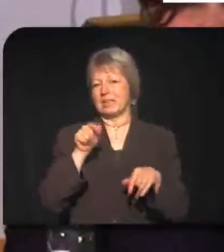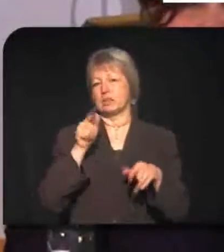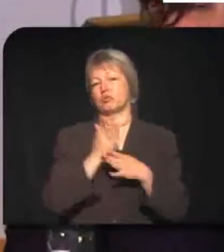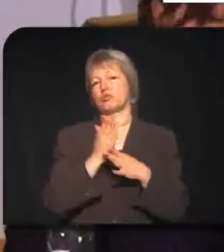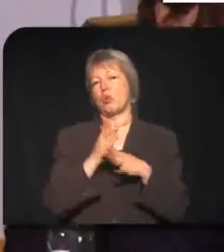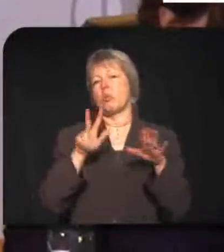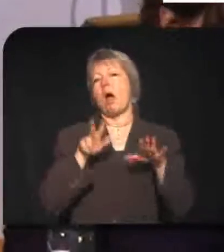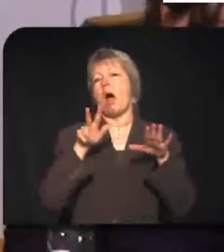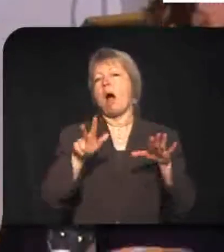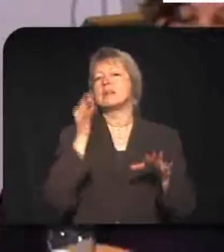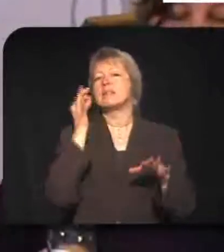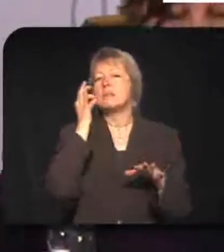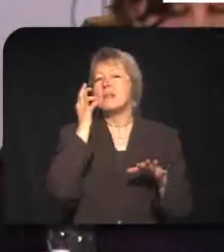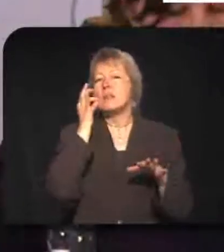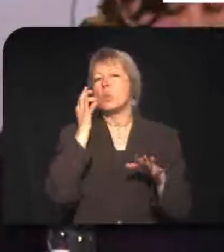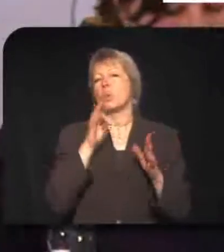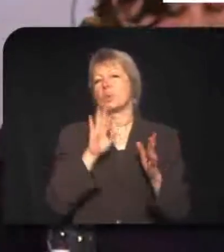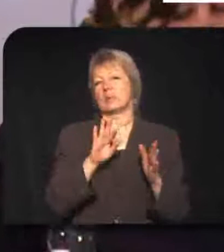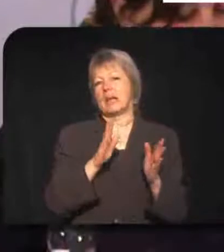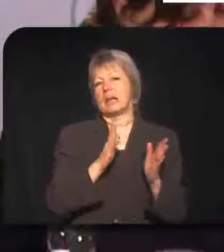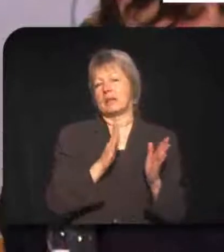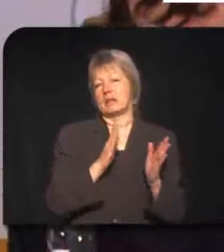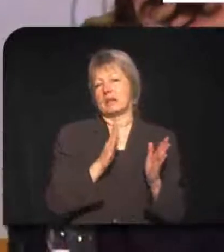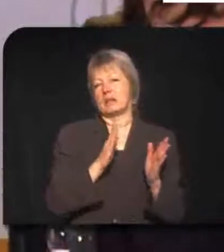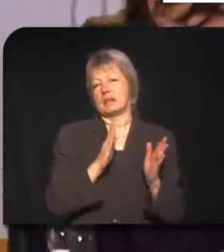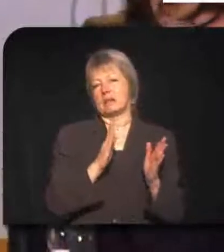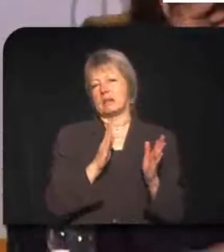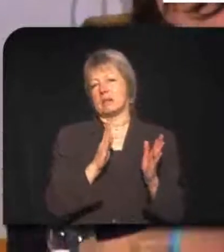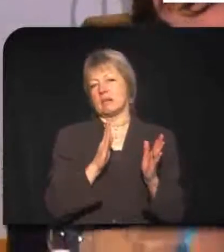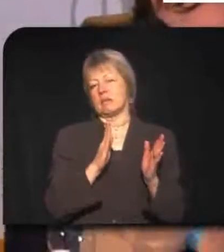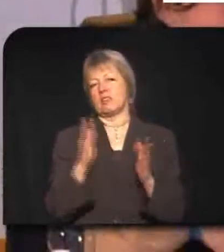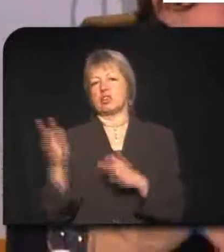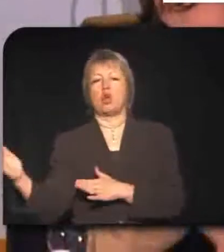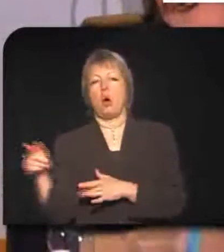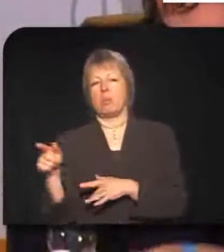hinter der TU möchtet ihr weiter diskutieren